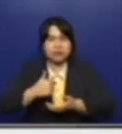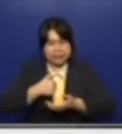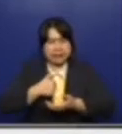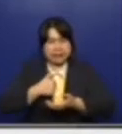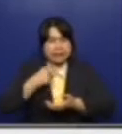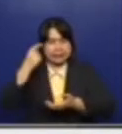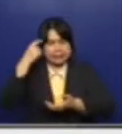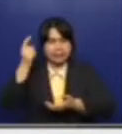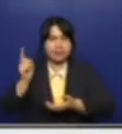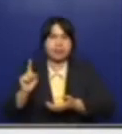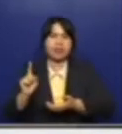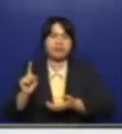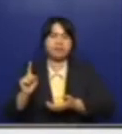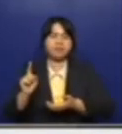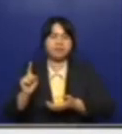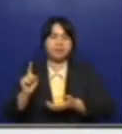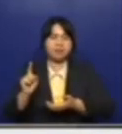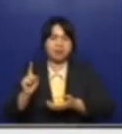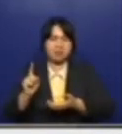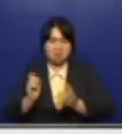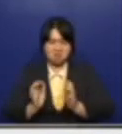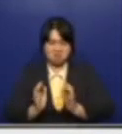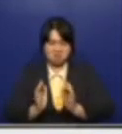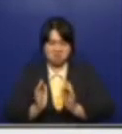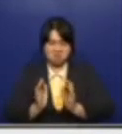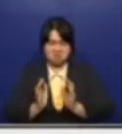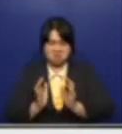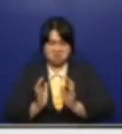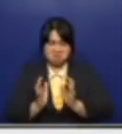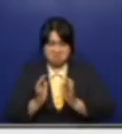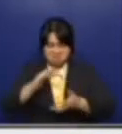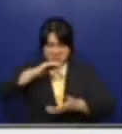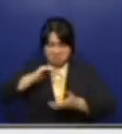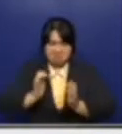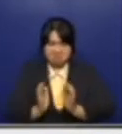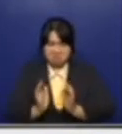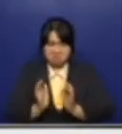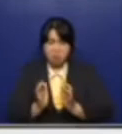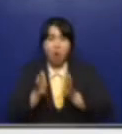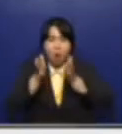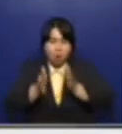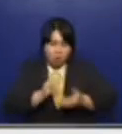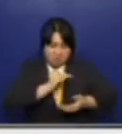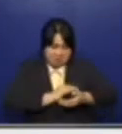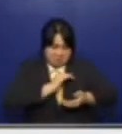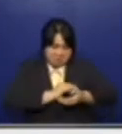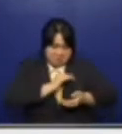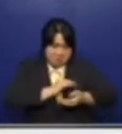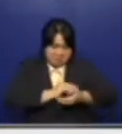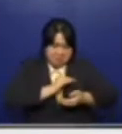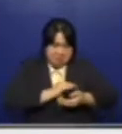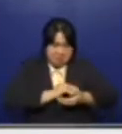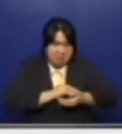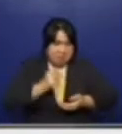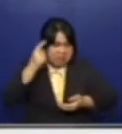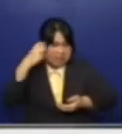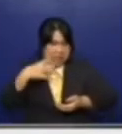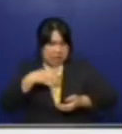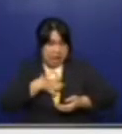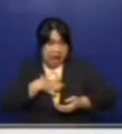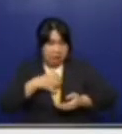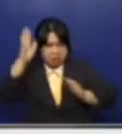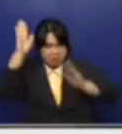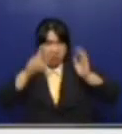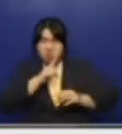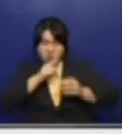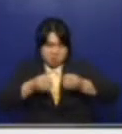าช่องทางผู้ที่ศรัทธาในระบอบประชาธิปไตยระเบิดขึ้นในประเทศ